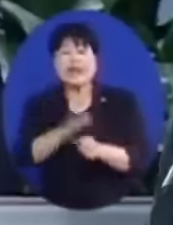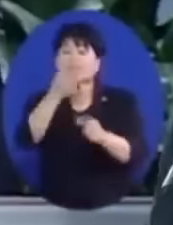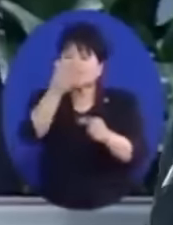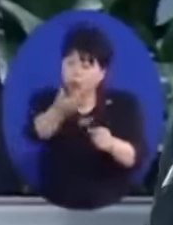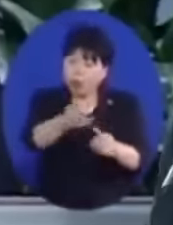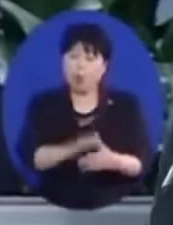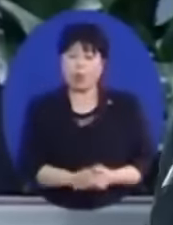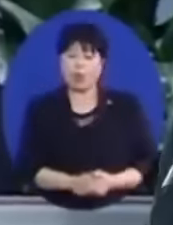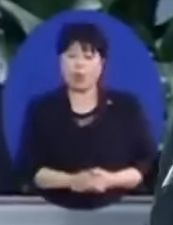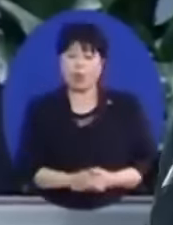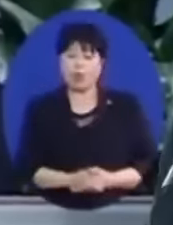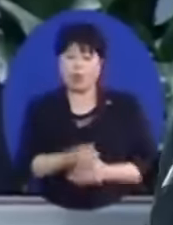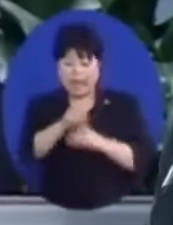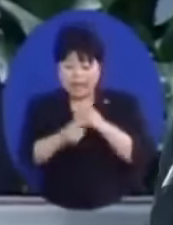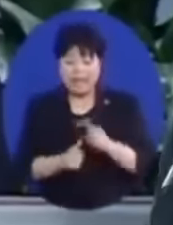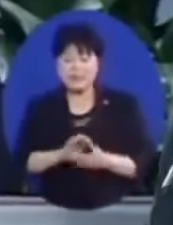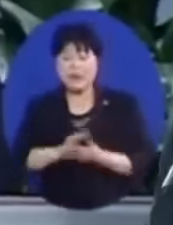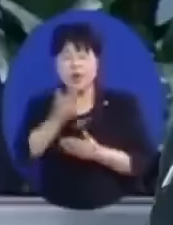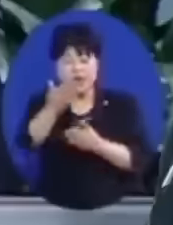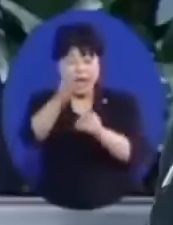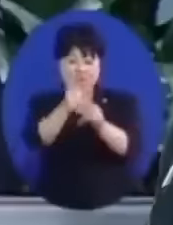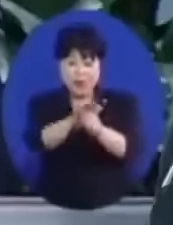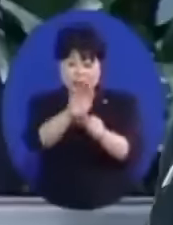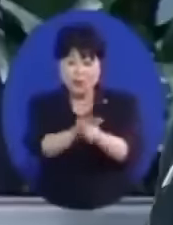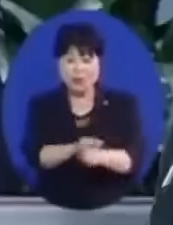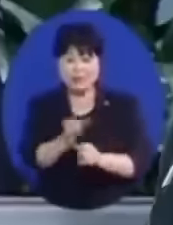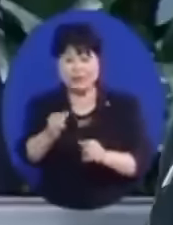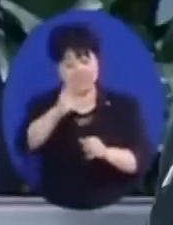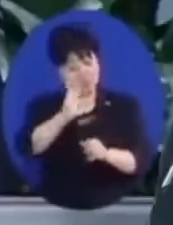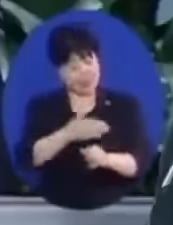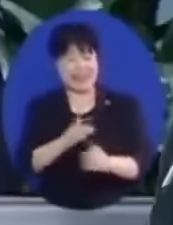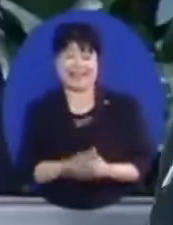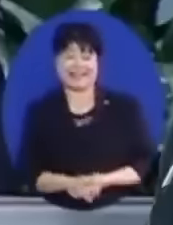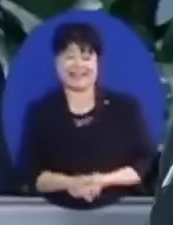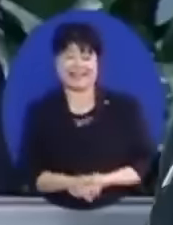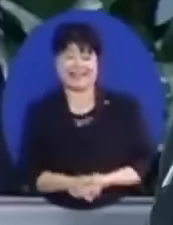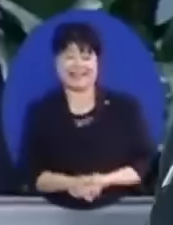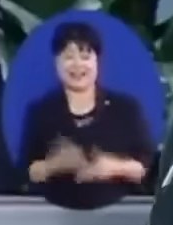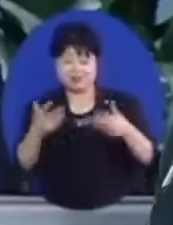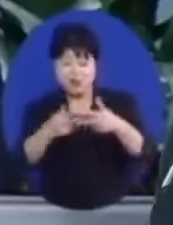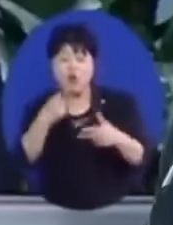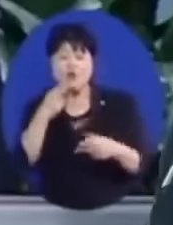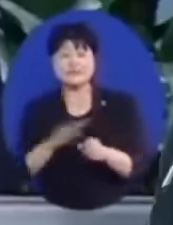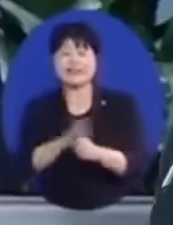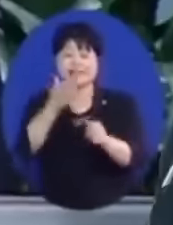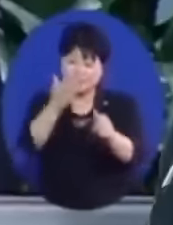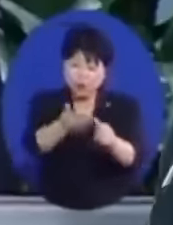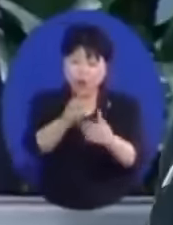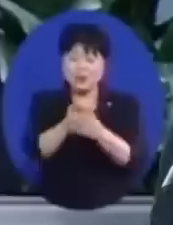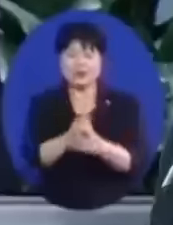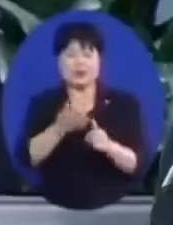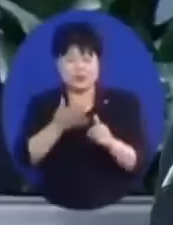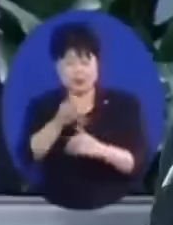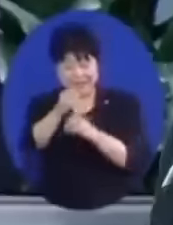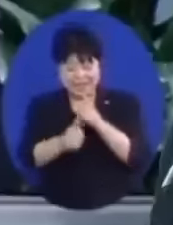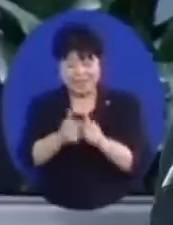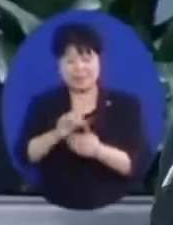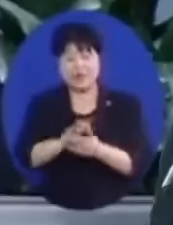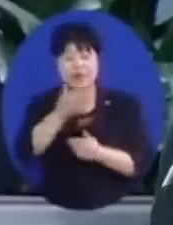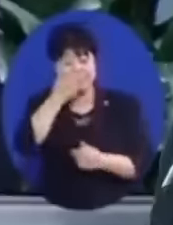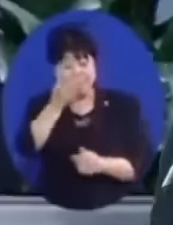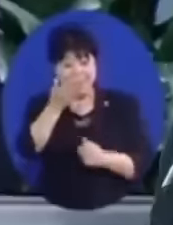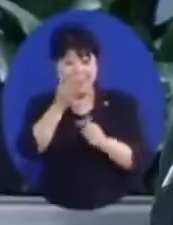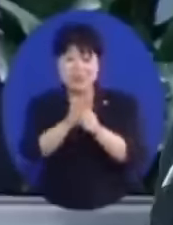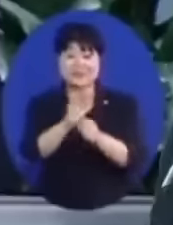되는 것입니다. 변화는 하나님이 하시지 사람이 변화시키지 못하는 것입니다. 무조건 사랑하고 기도해주면 하나님이